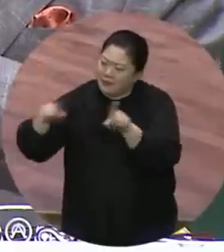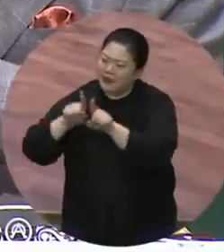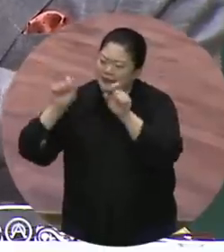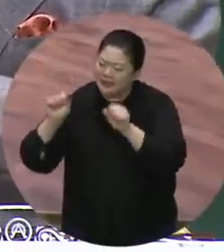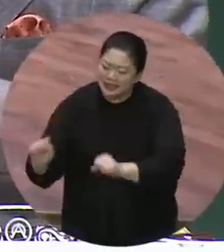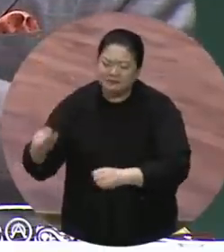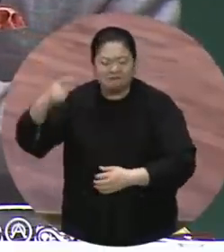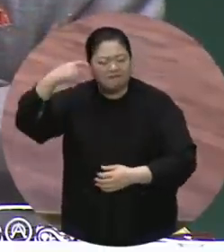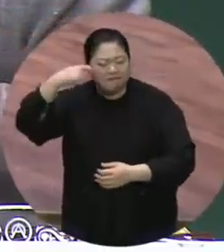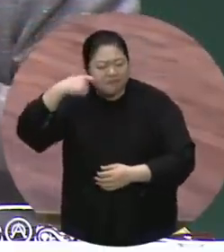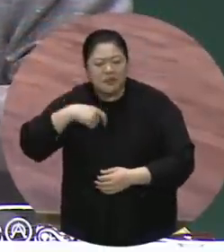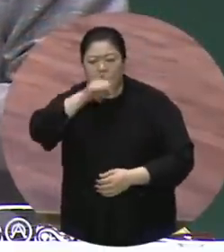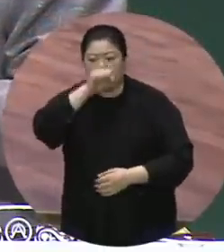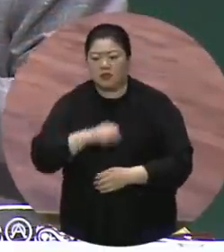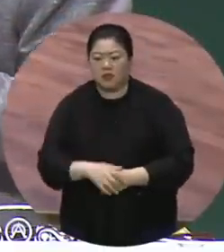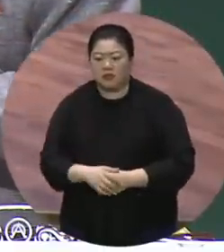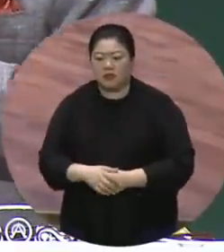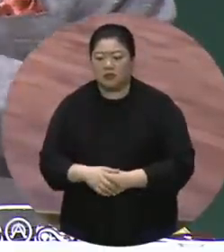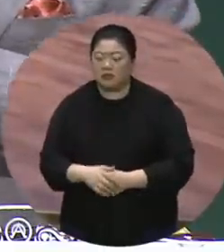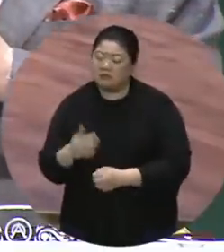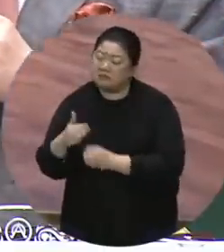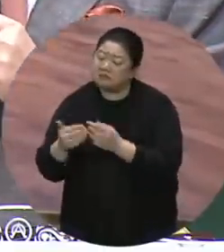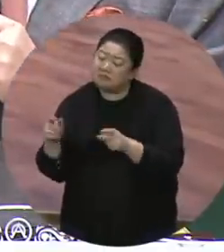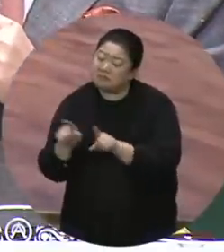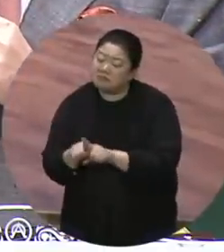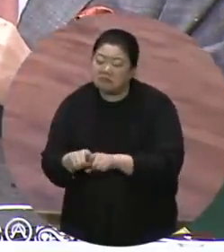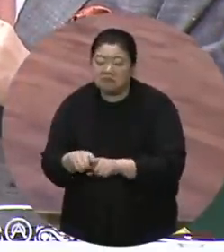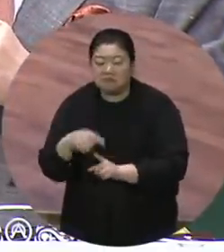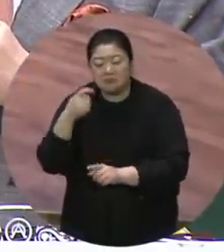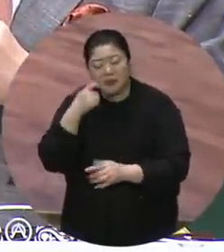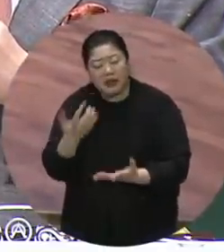살아보세요. 그런 걸 인도하신 걸 느끼며 살아보시라고.